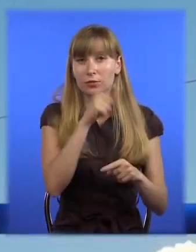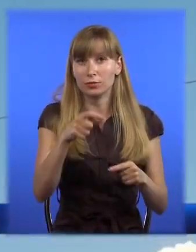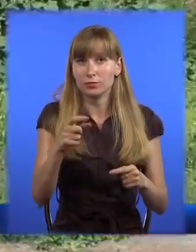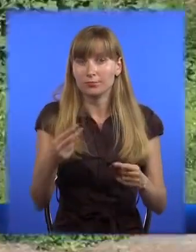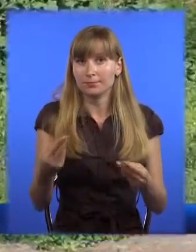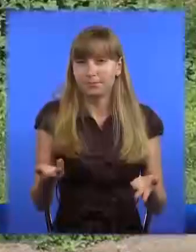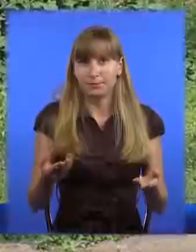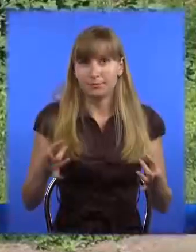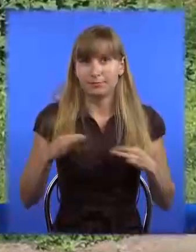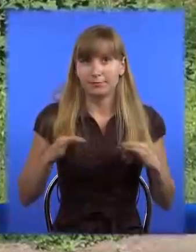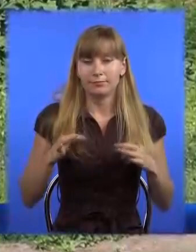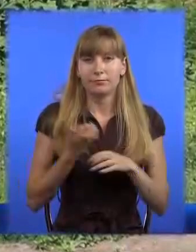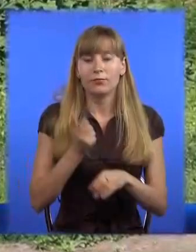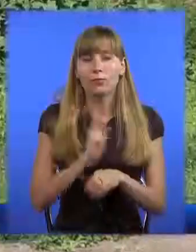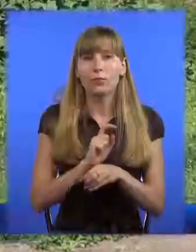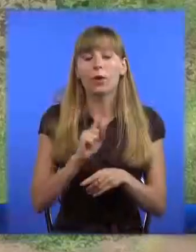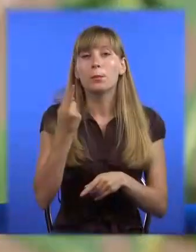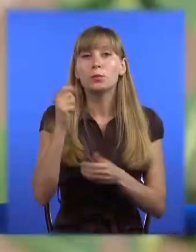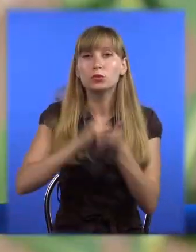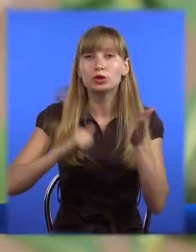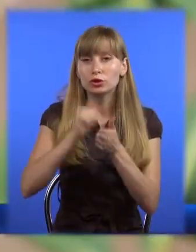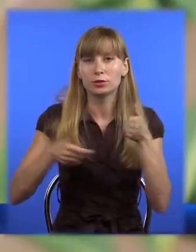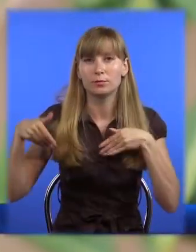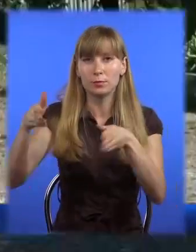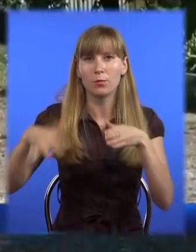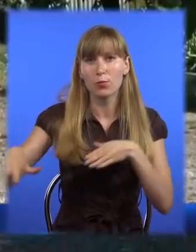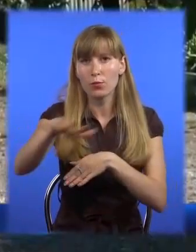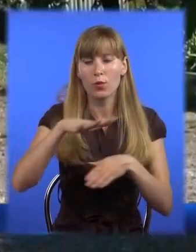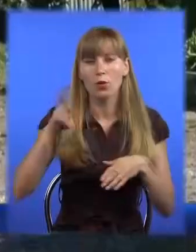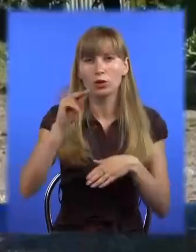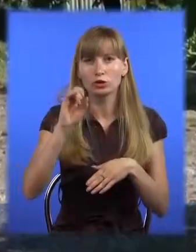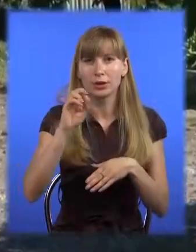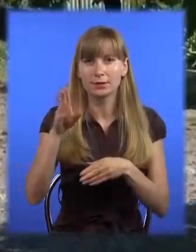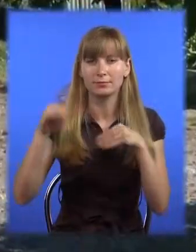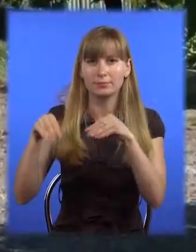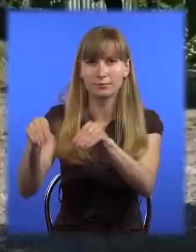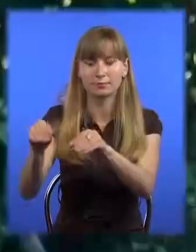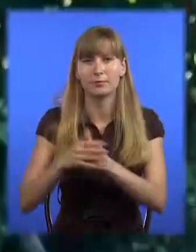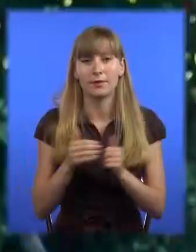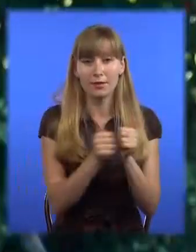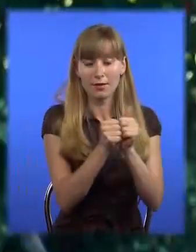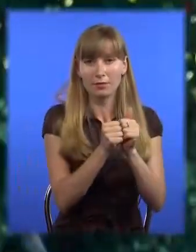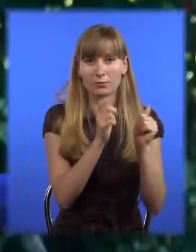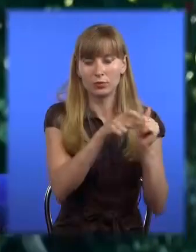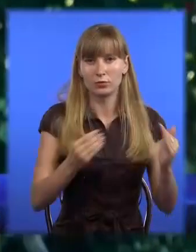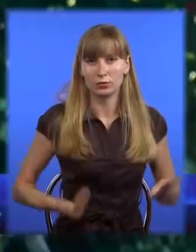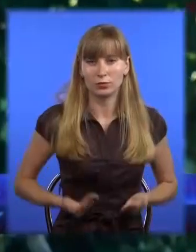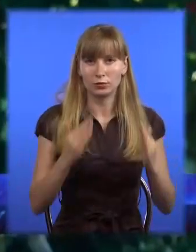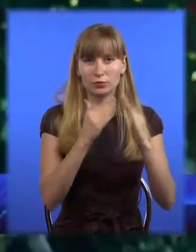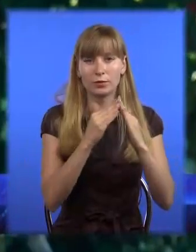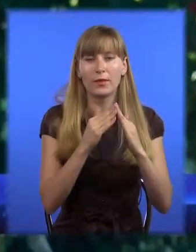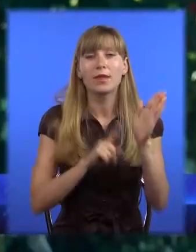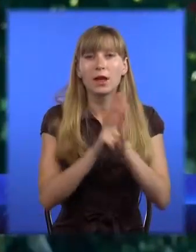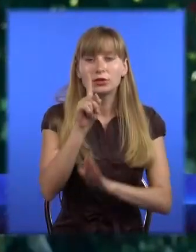сумна реальність. А все через велике часникове поле, що розташоване всього в півсотні метрів від будинків людей. Починає з іюня